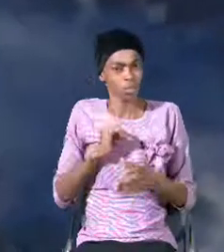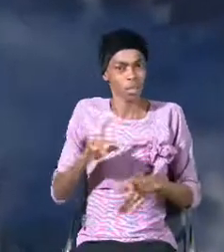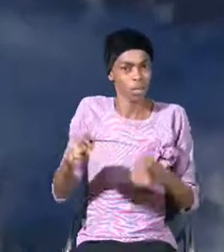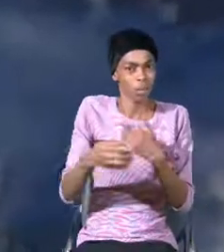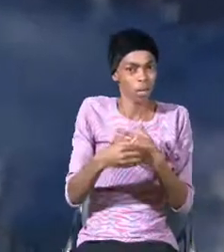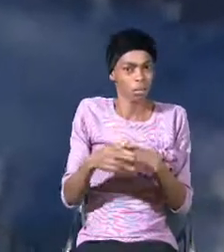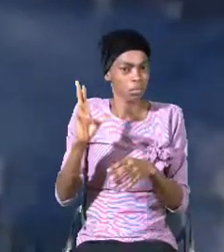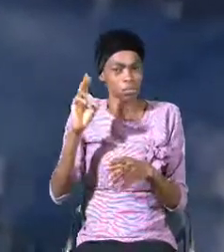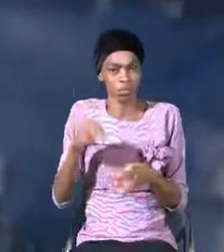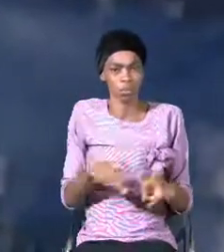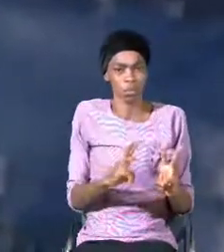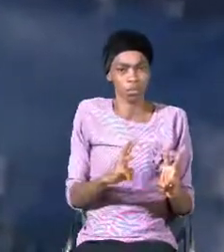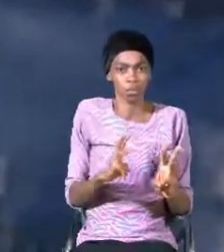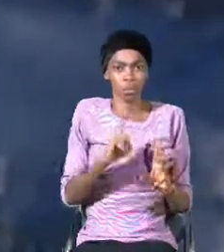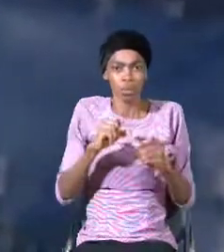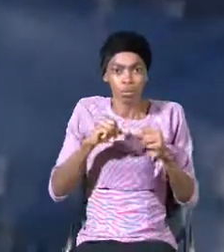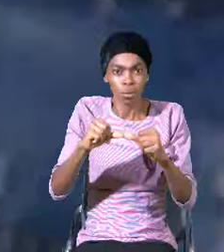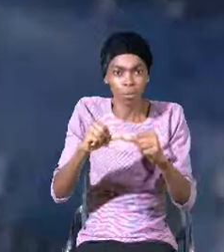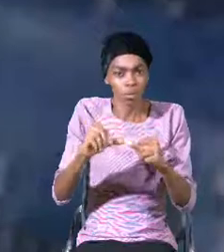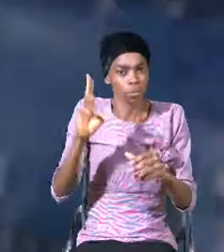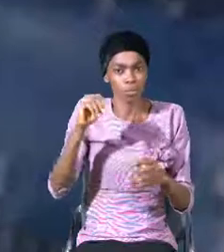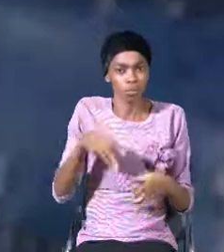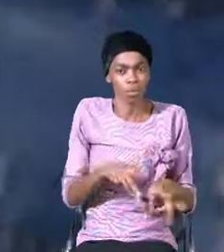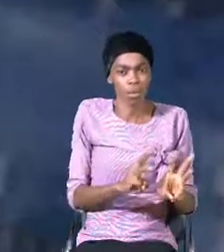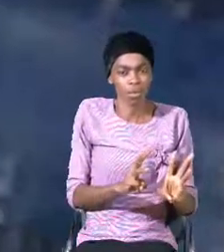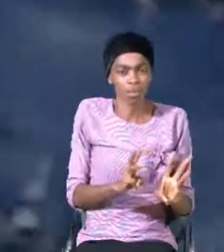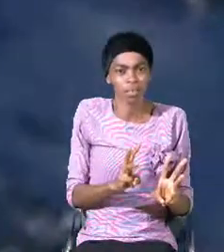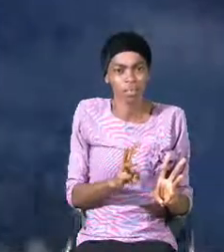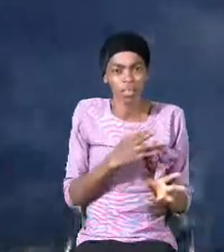Faire demi-tour, ils n'arrivent pas. Aller de l'avant, ils n'arrivent pas.